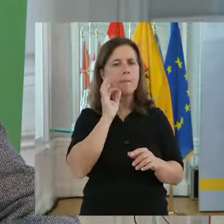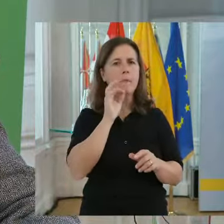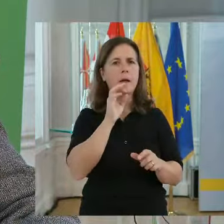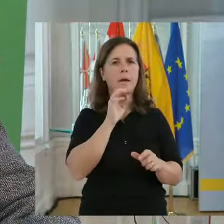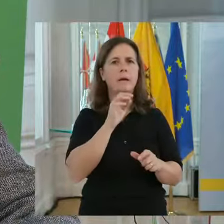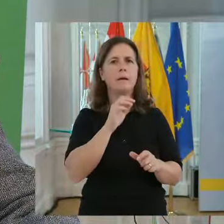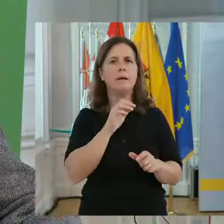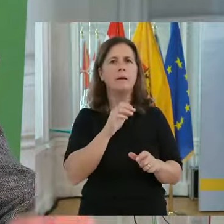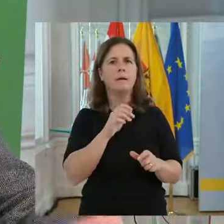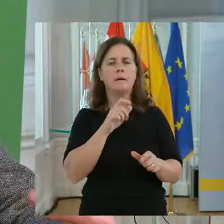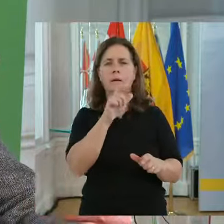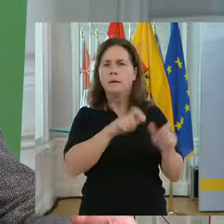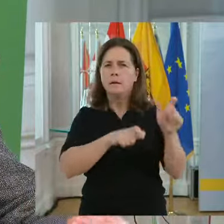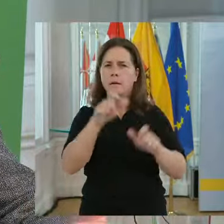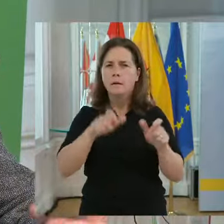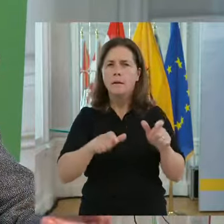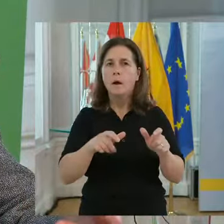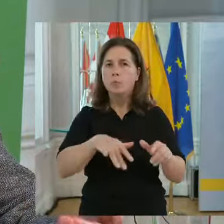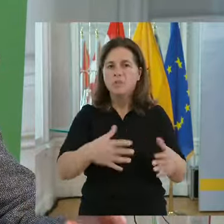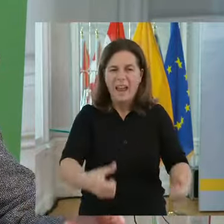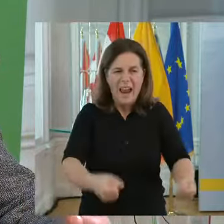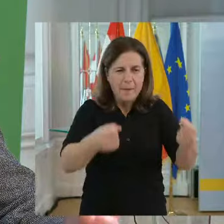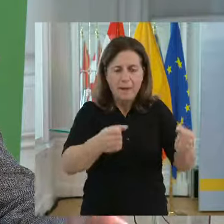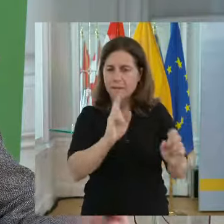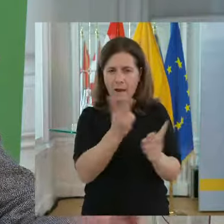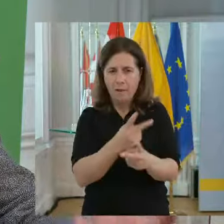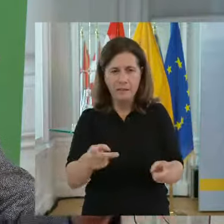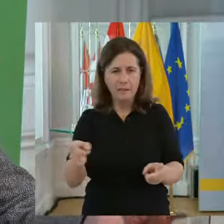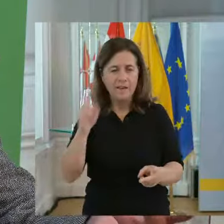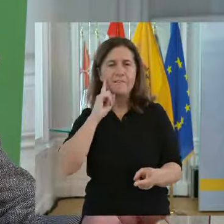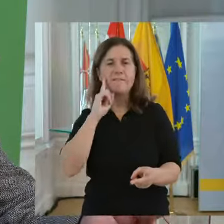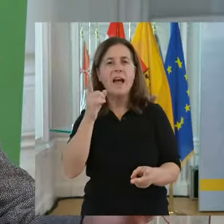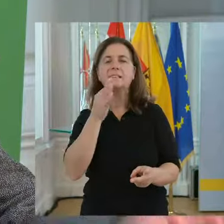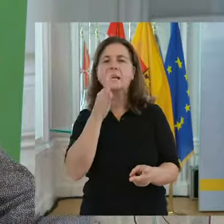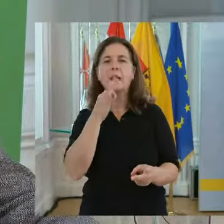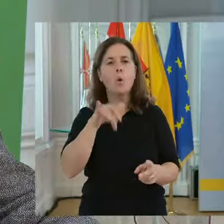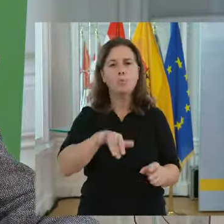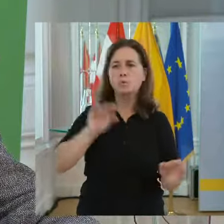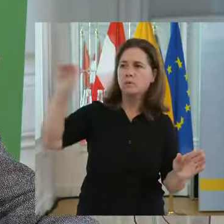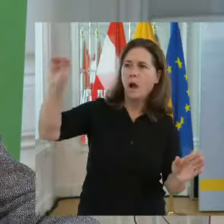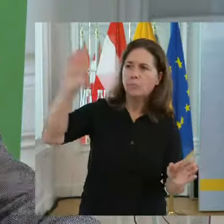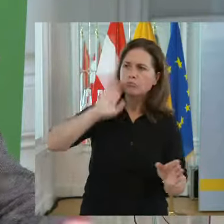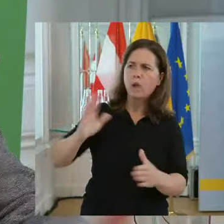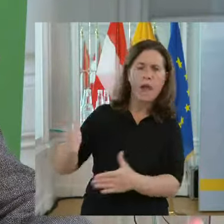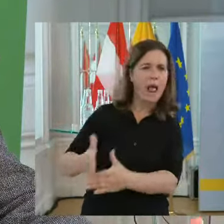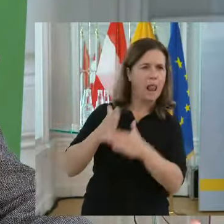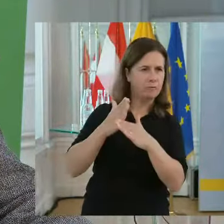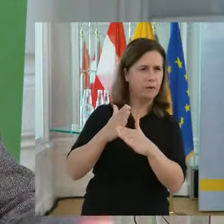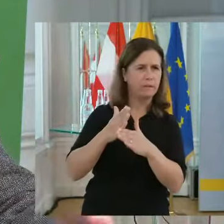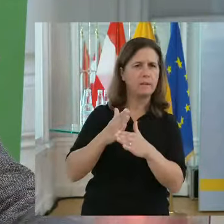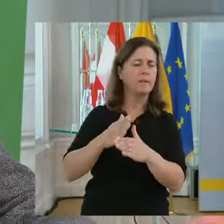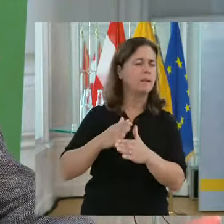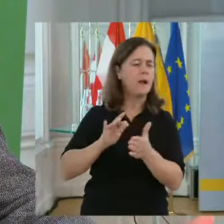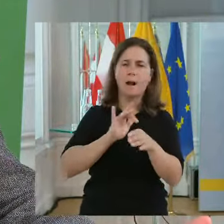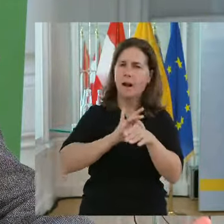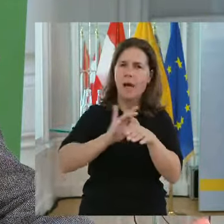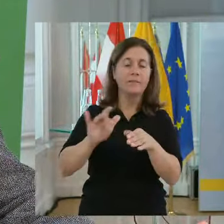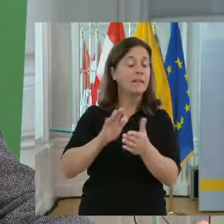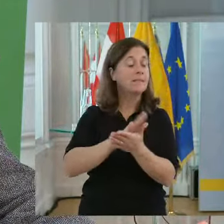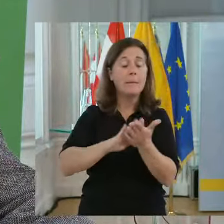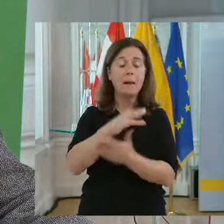heben darf und er muss es aber heben. Also er weiß ganz genau, wie er gehen muss, damit er Hilfe bekommt. Und das funktioniert ganz einfach. Es wird nie einer